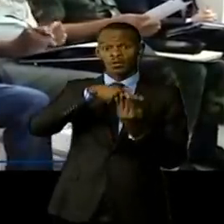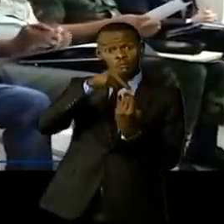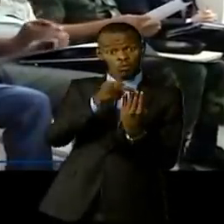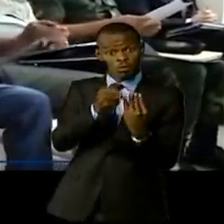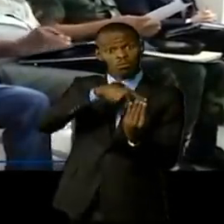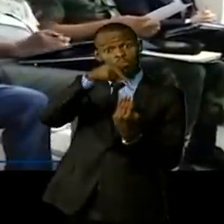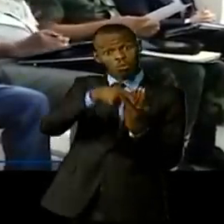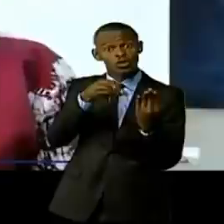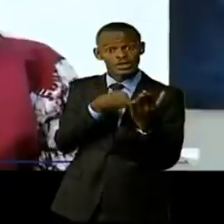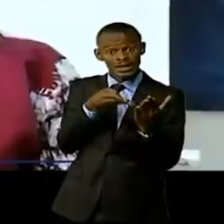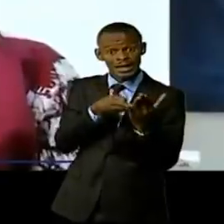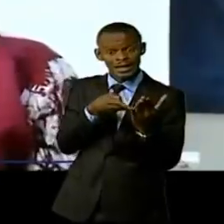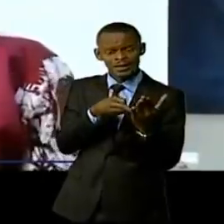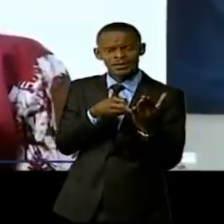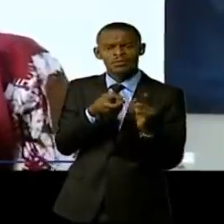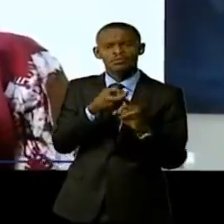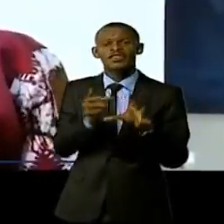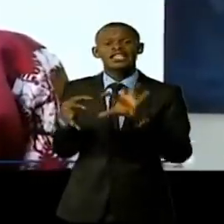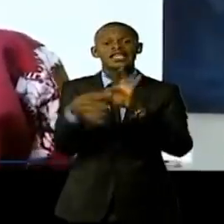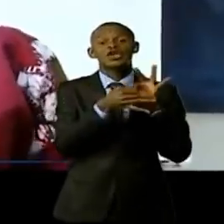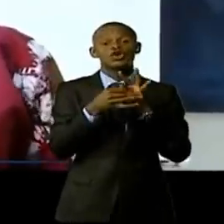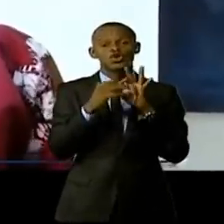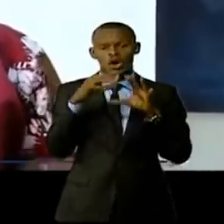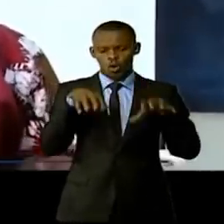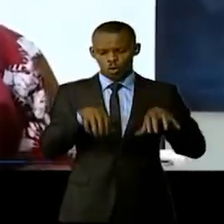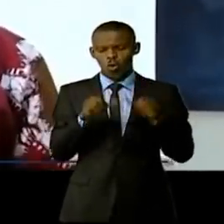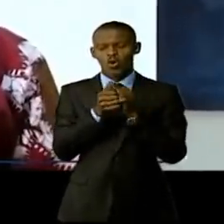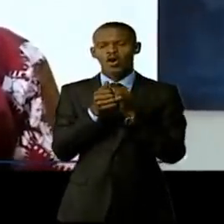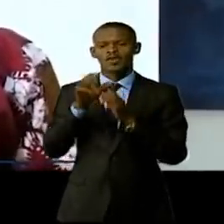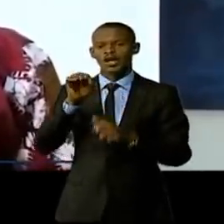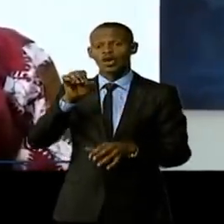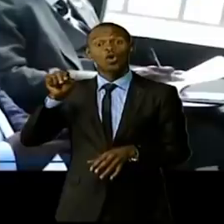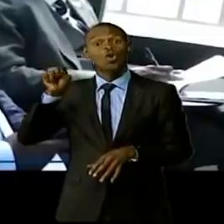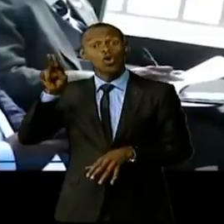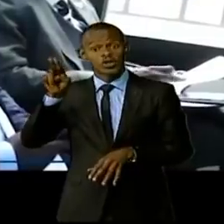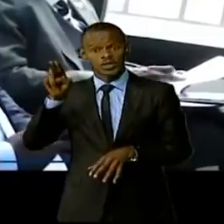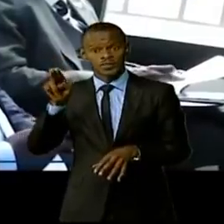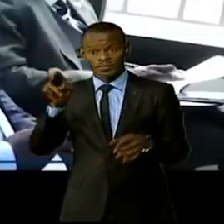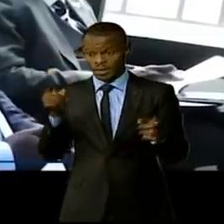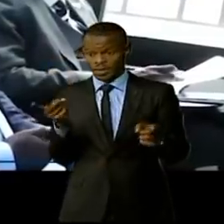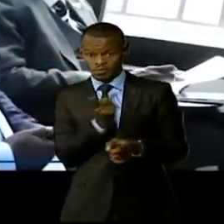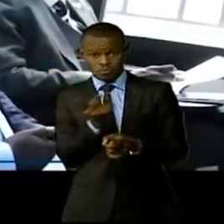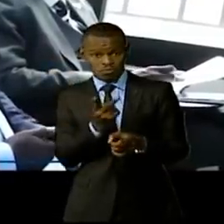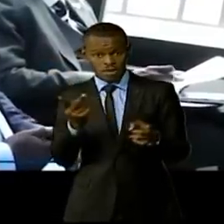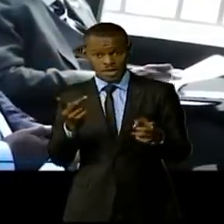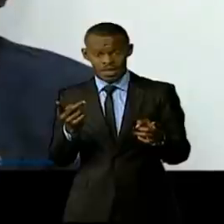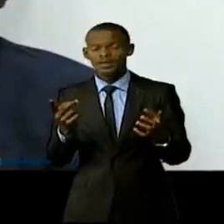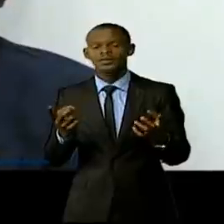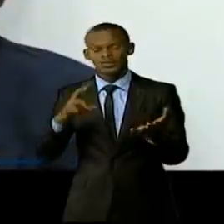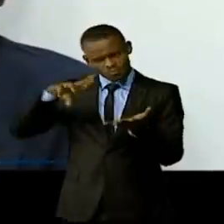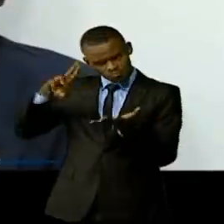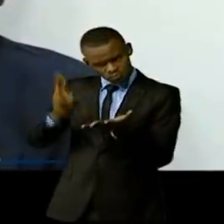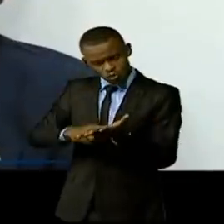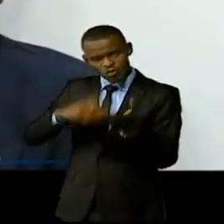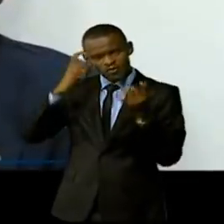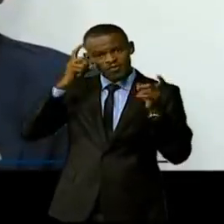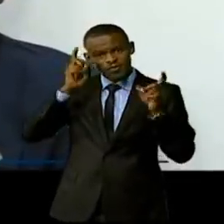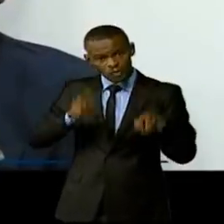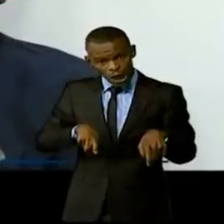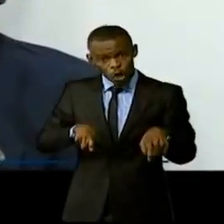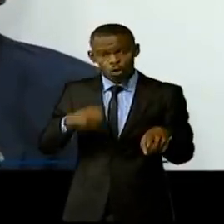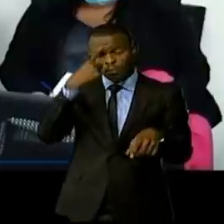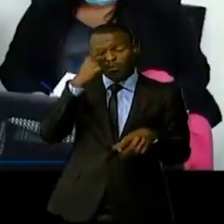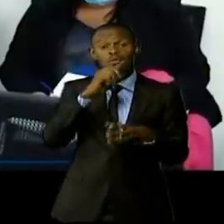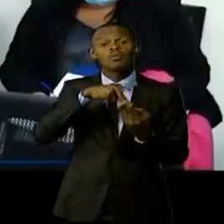ont au cours de cette deuxième réunion validé le programme conjoint d'appui à la réforme de la justice et des projets de lutte contre